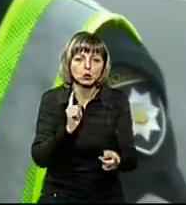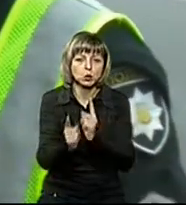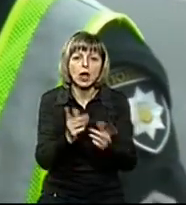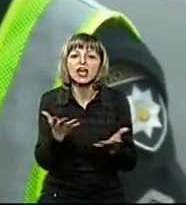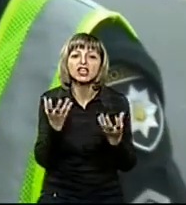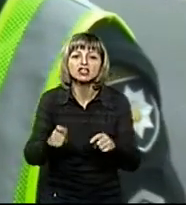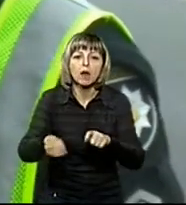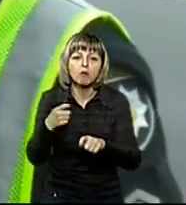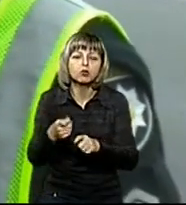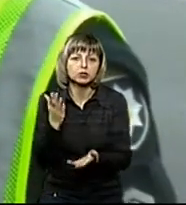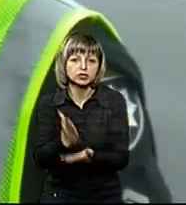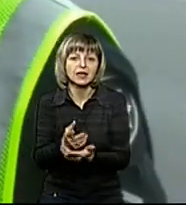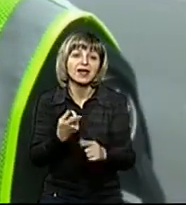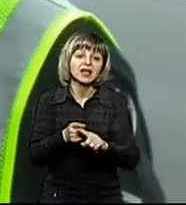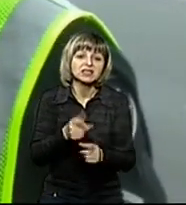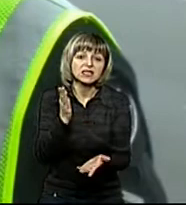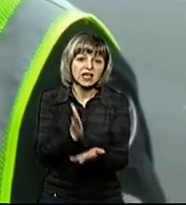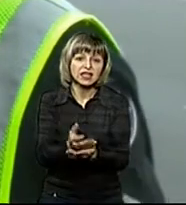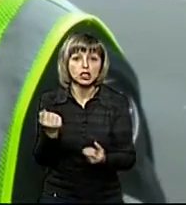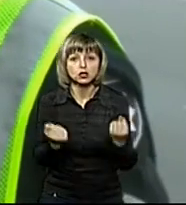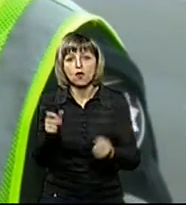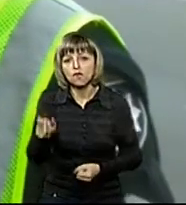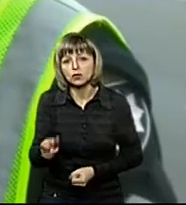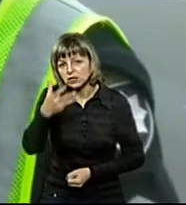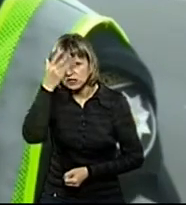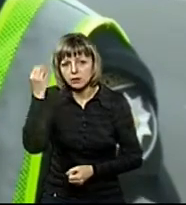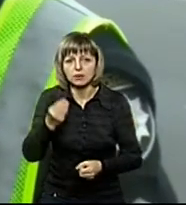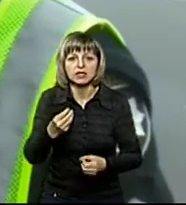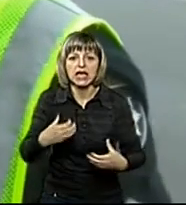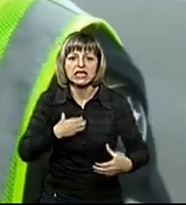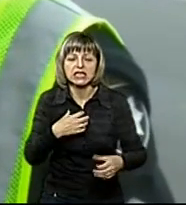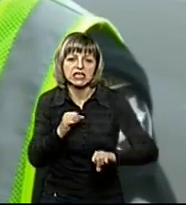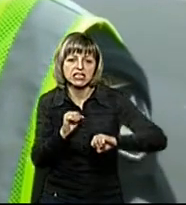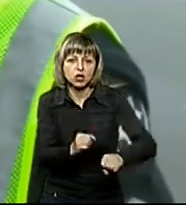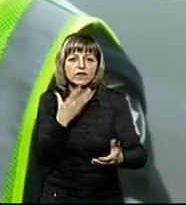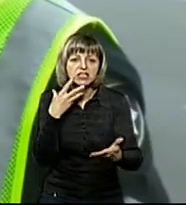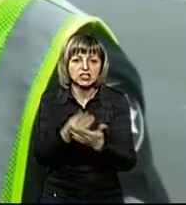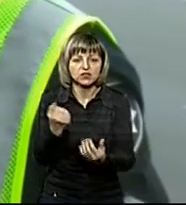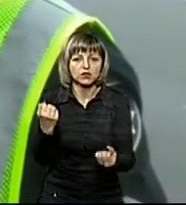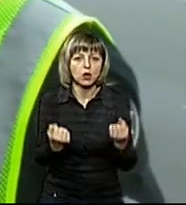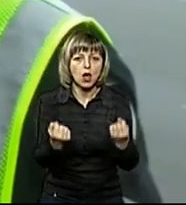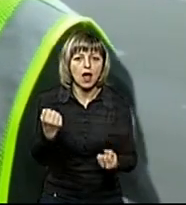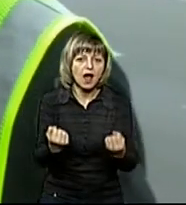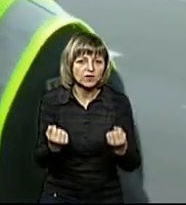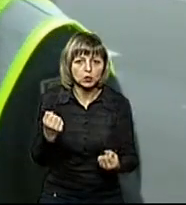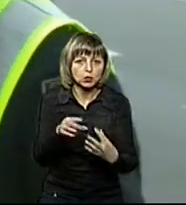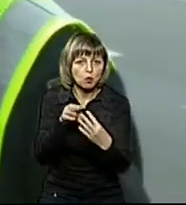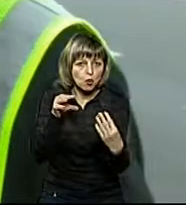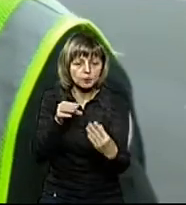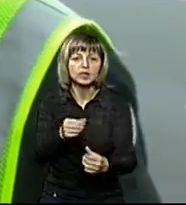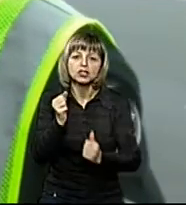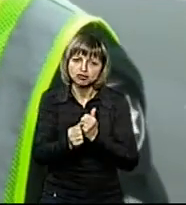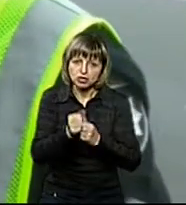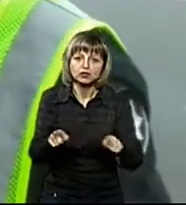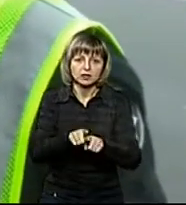зустрічають? Ну, ще з тих порушень це є, водії забувають страхувати свій автомобіль. Це дійсно найбільша проблема. Часто